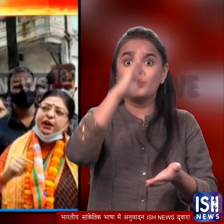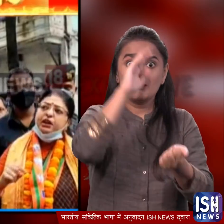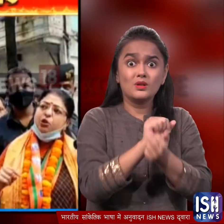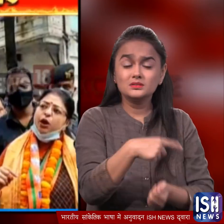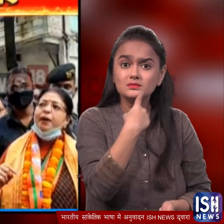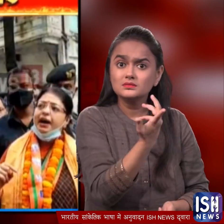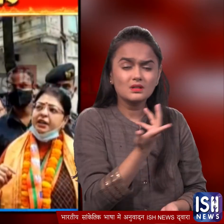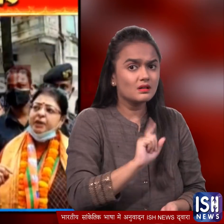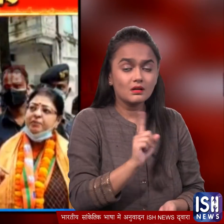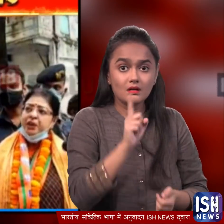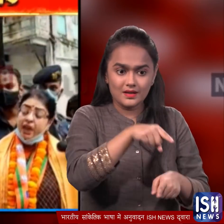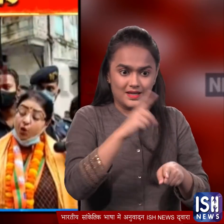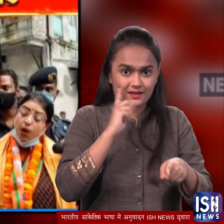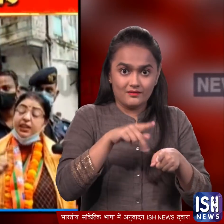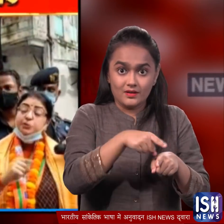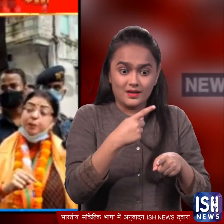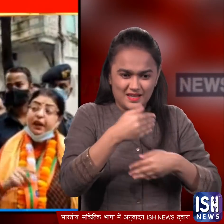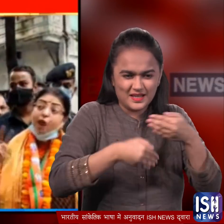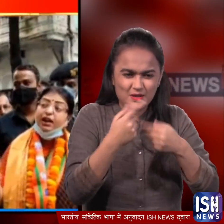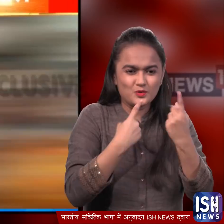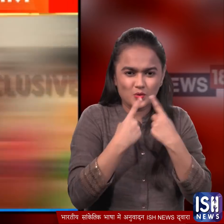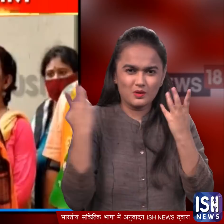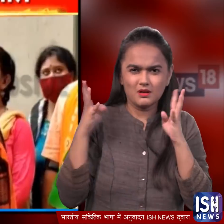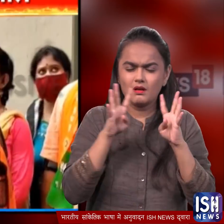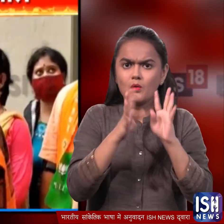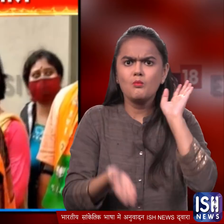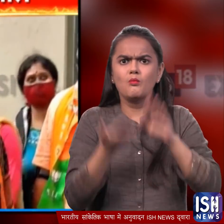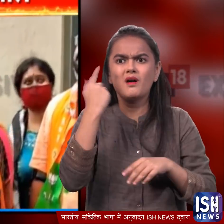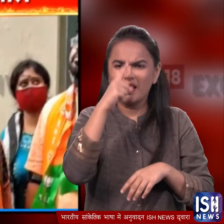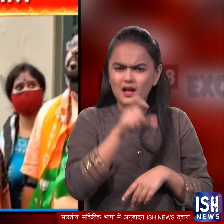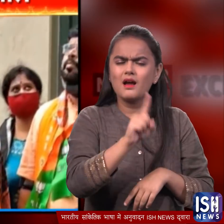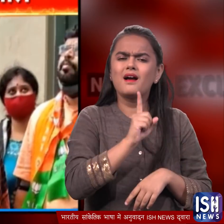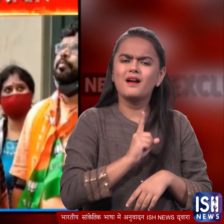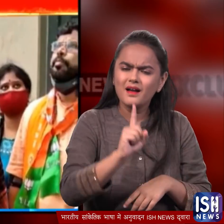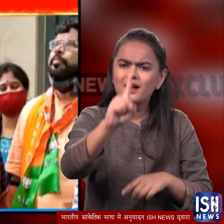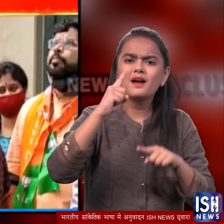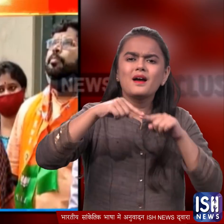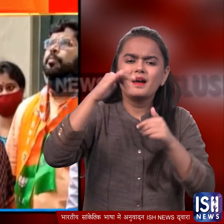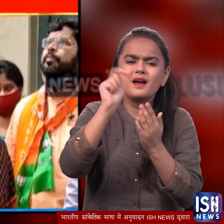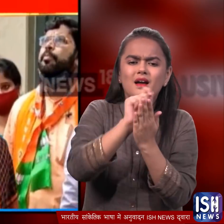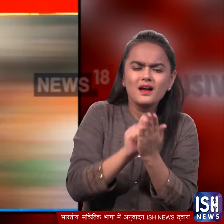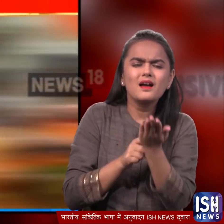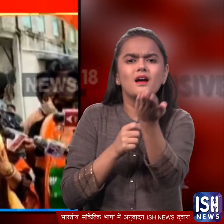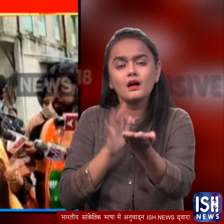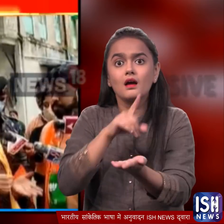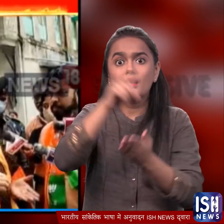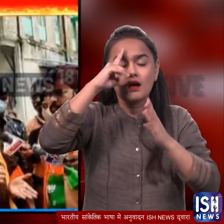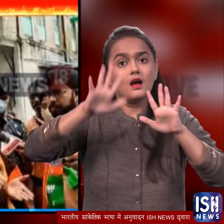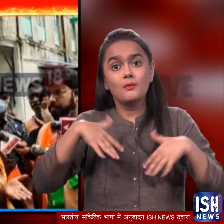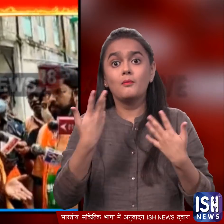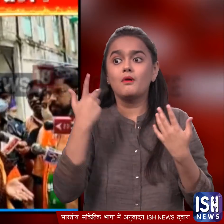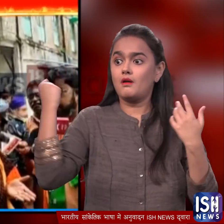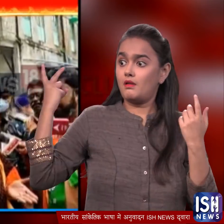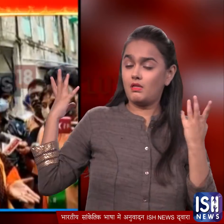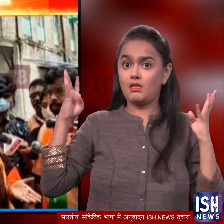पुलिस वाले को चुनाव आयोग के उस नियम का हवाला दिया कि जिसमें प्रचार के दौरान समर्थकों की संख्या कोरोना के खतरे को देखते हुए तय की गई है। इन आरोपों